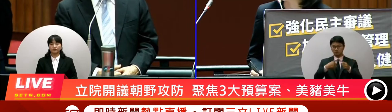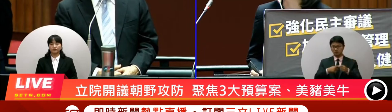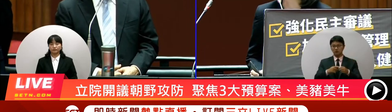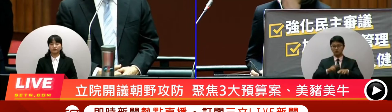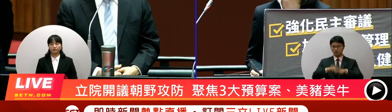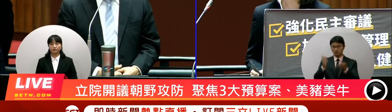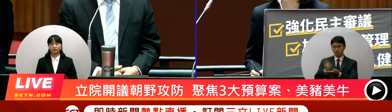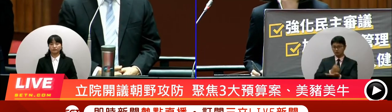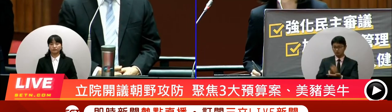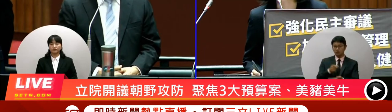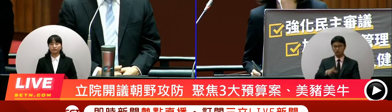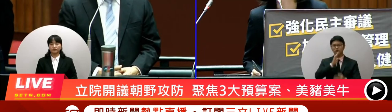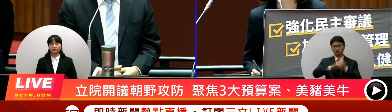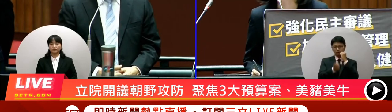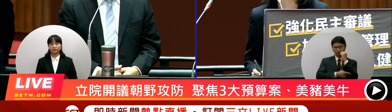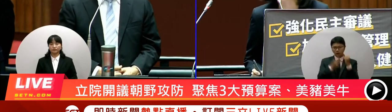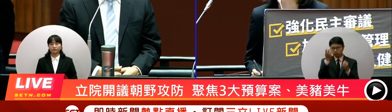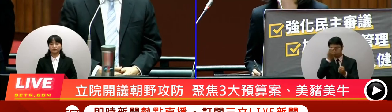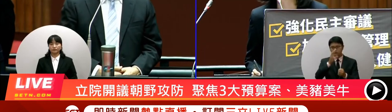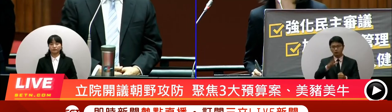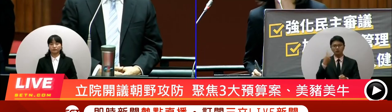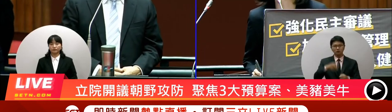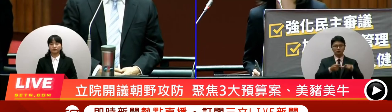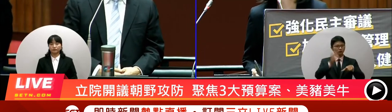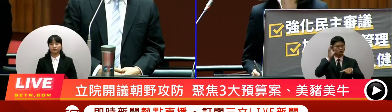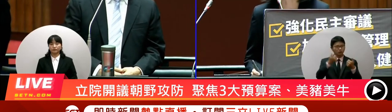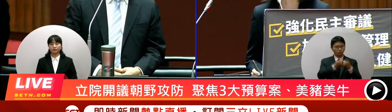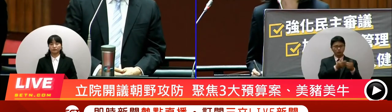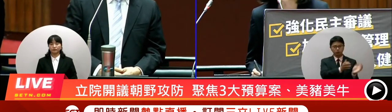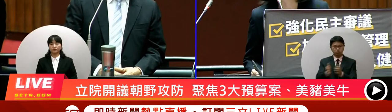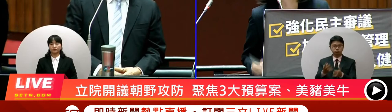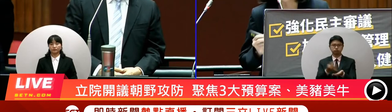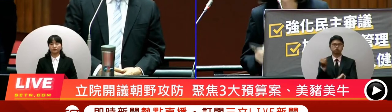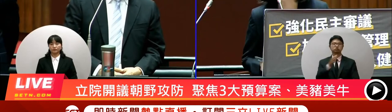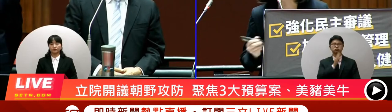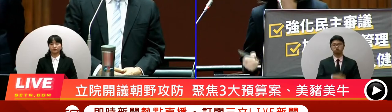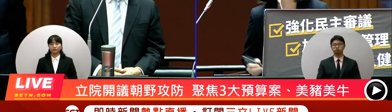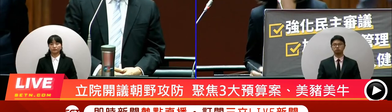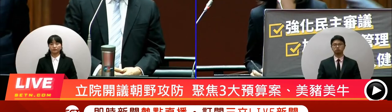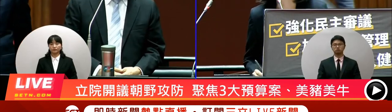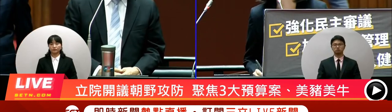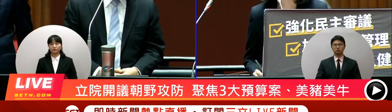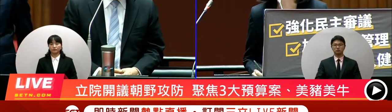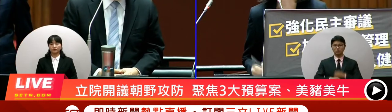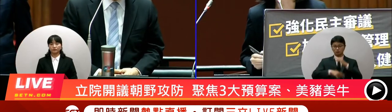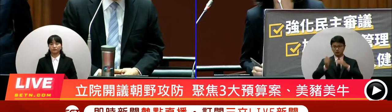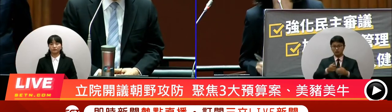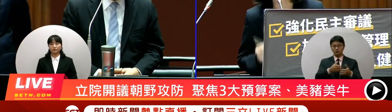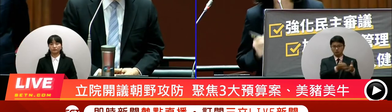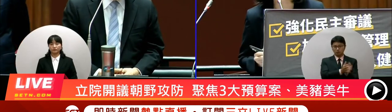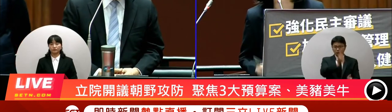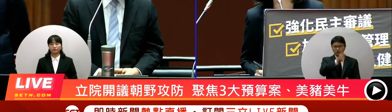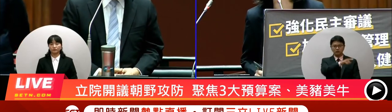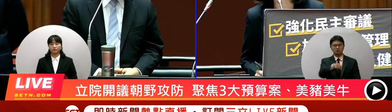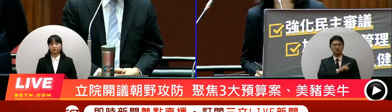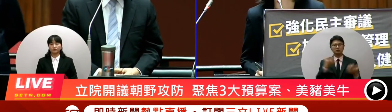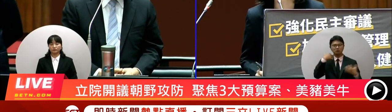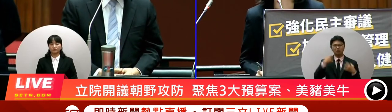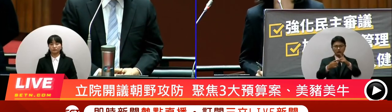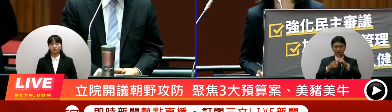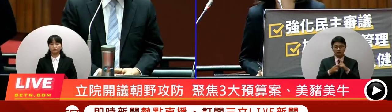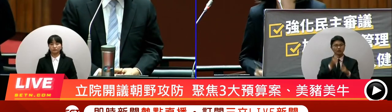实也有相关的法案的审查，以及说召开了数场的公听会。但我们可以理解，院长、部长的公务繁忙，没有办法出席我们各委员办的公听